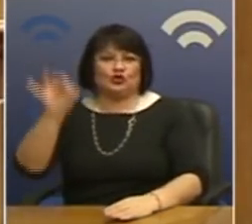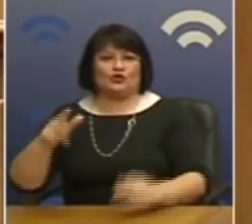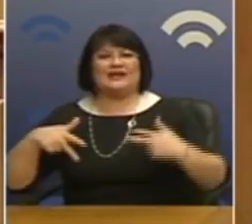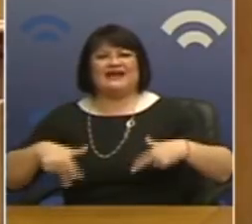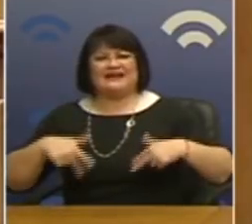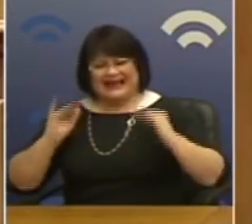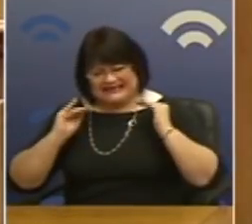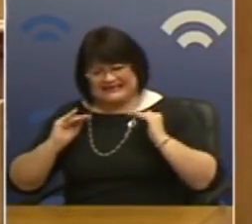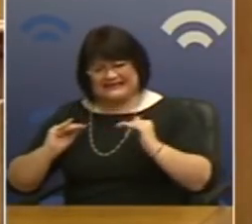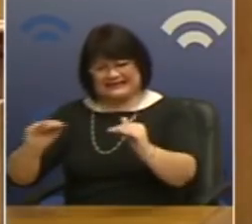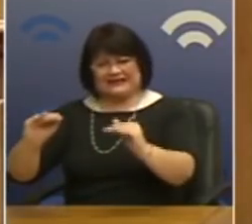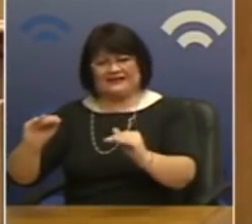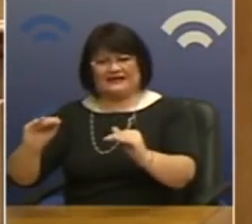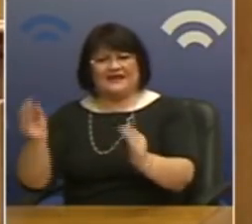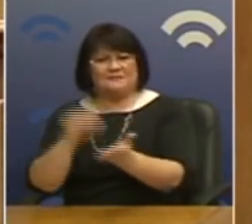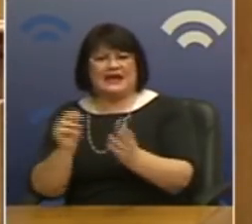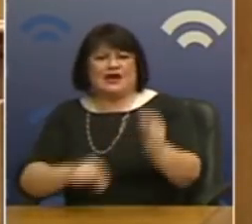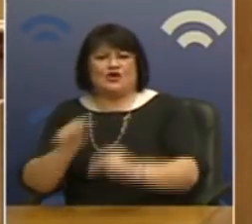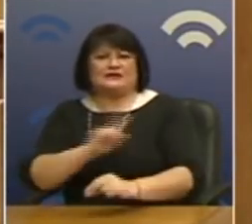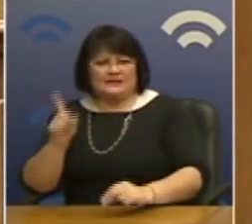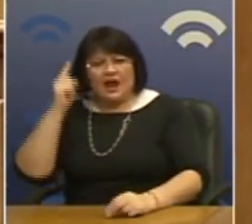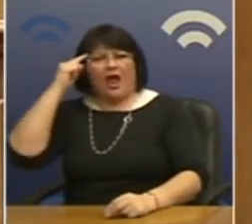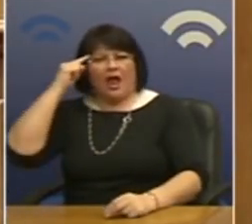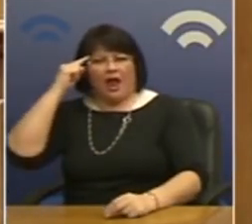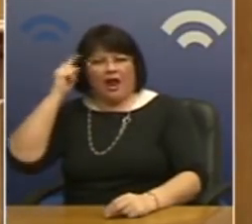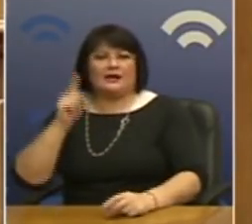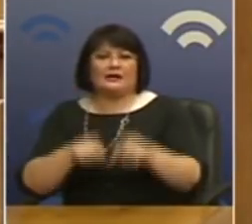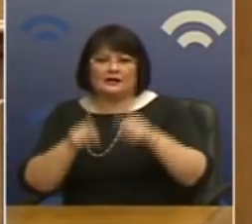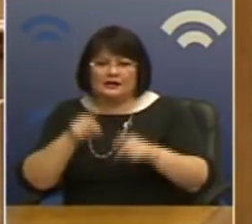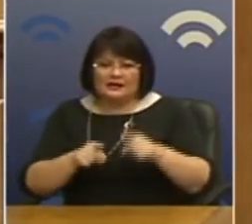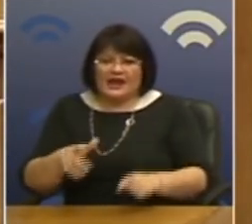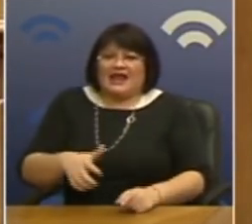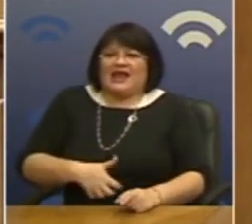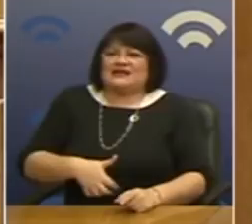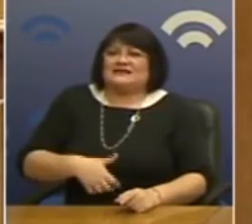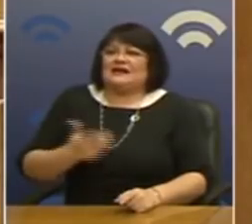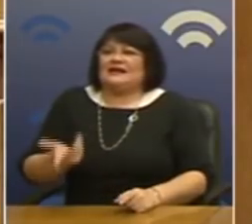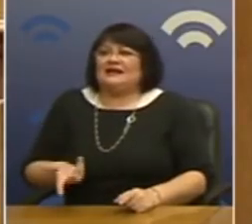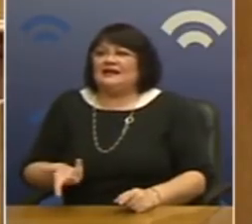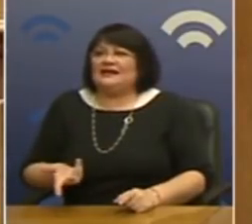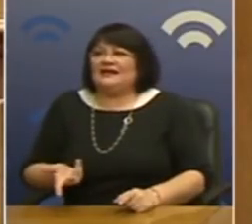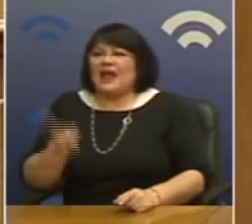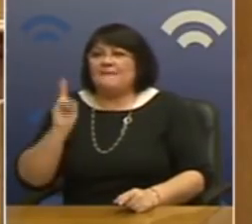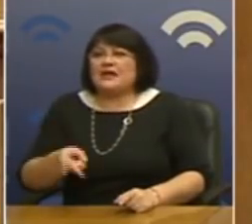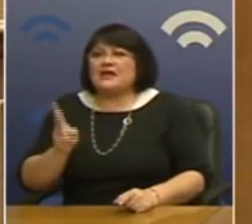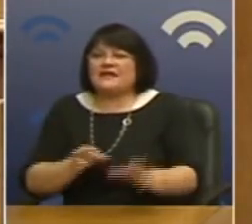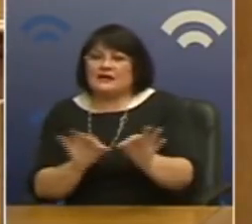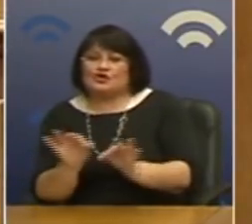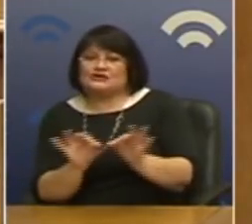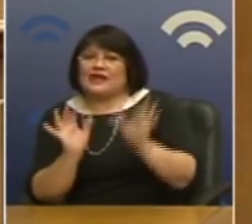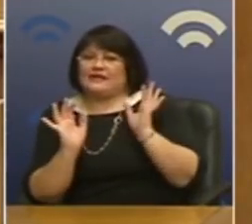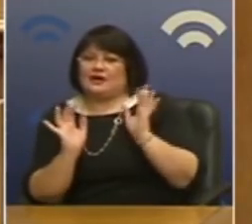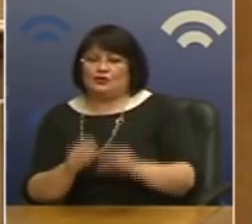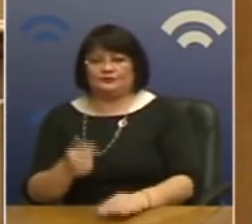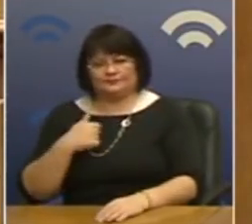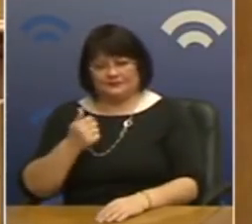που για να την επιτύχετε καταφεύγετε είτε μερικές φορές σε αστεία, είτε και σε επικίνδυνα σχήματα. Κατά τη